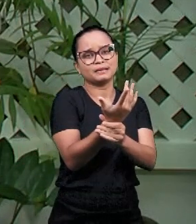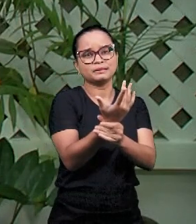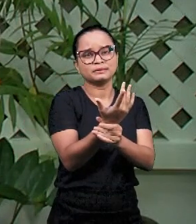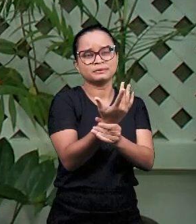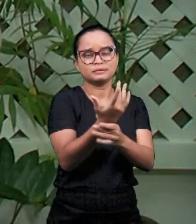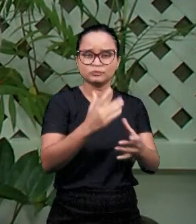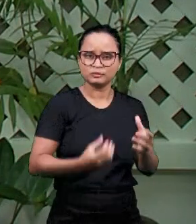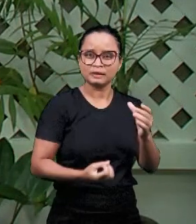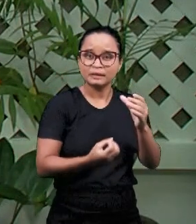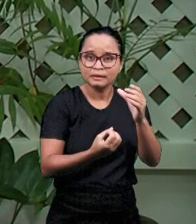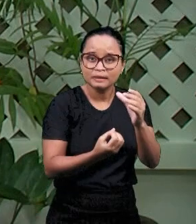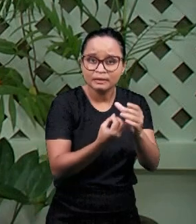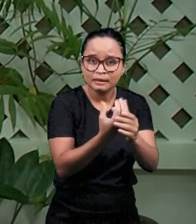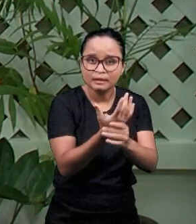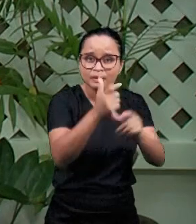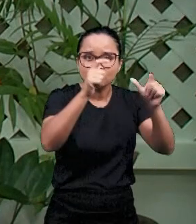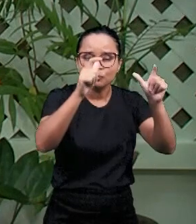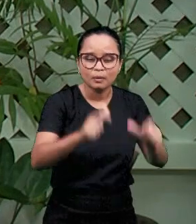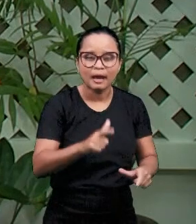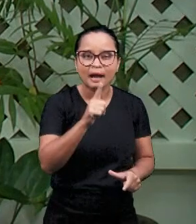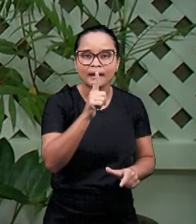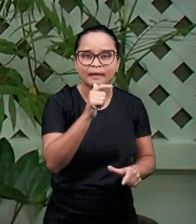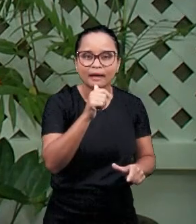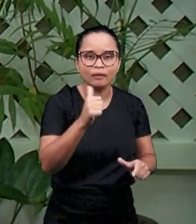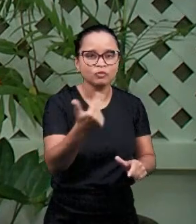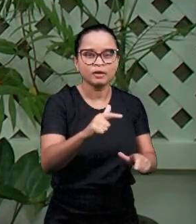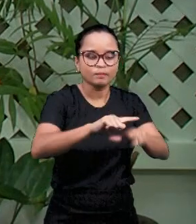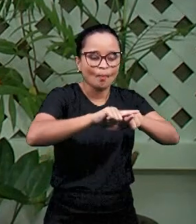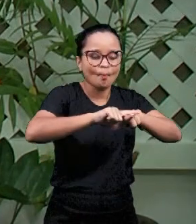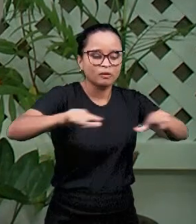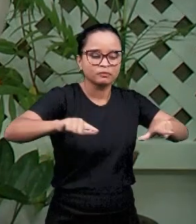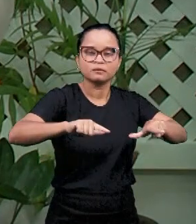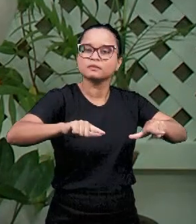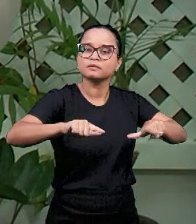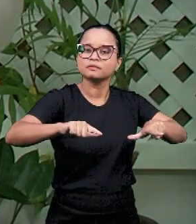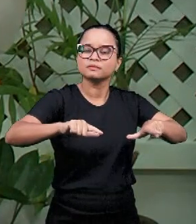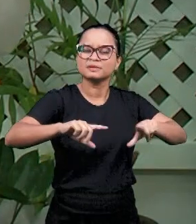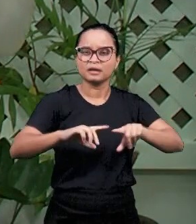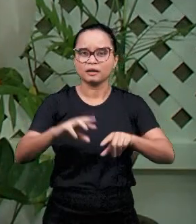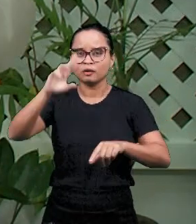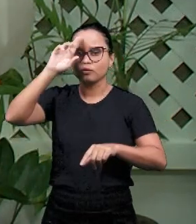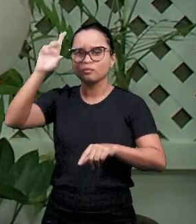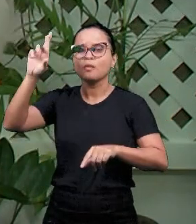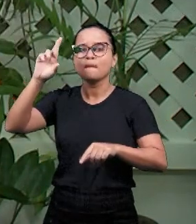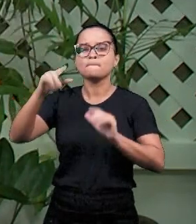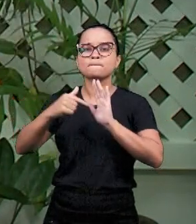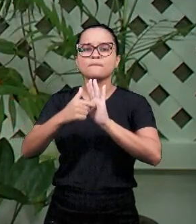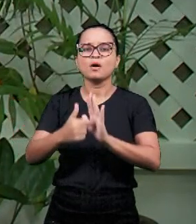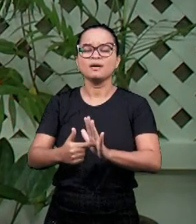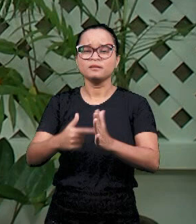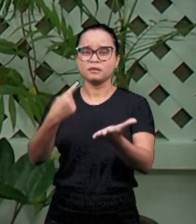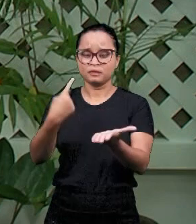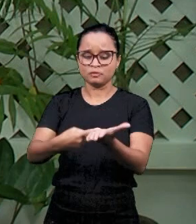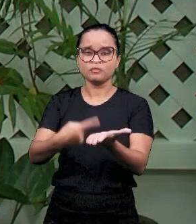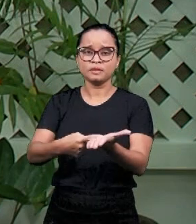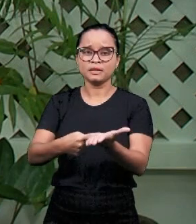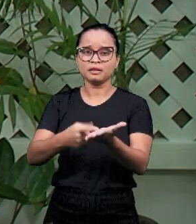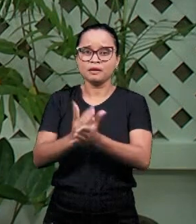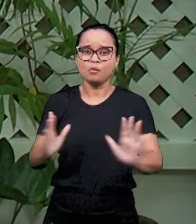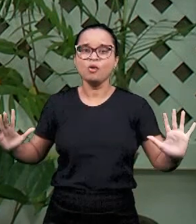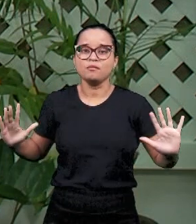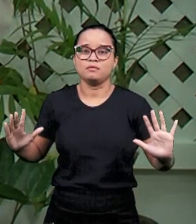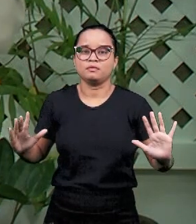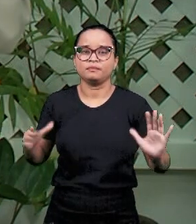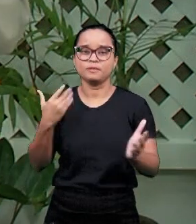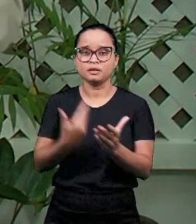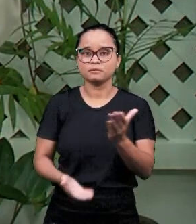des puits desséchés qui n'ont pas de l'eau. Donc le Seigneur montre clairement qu'ils ont cassé le pacte.